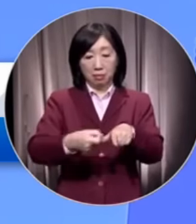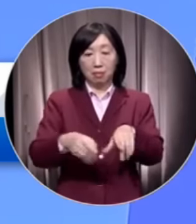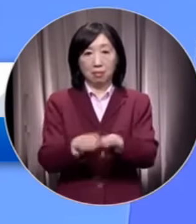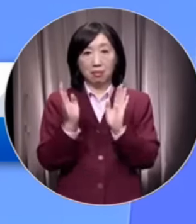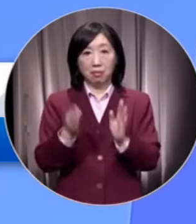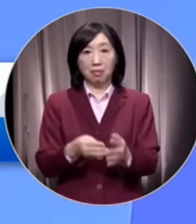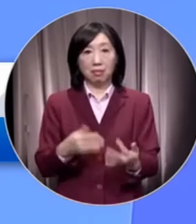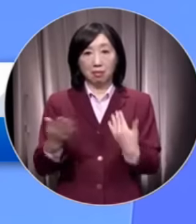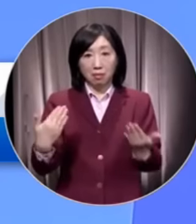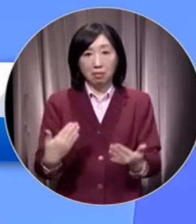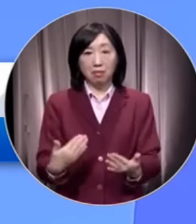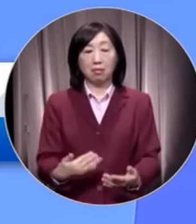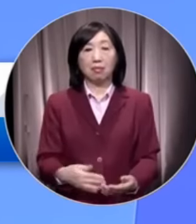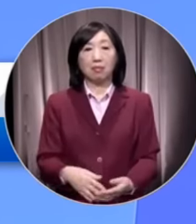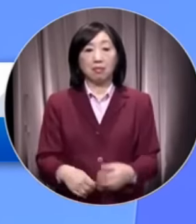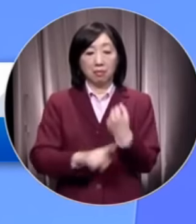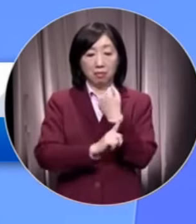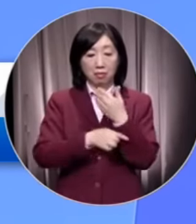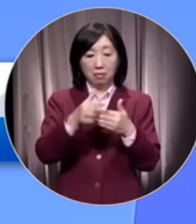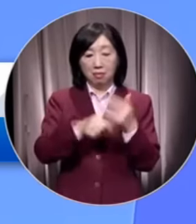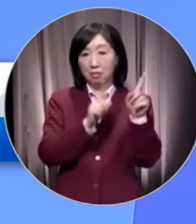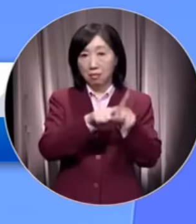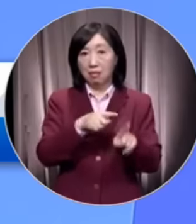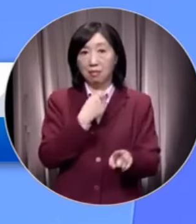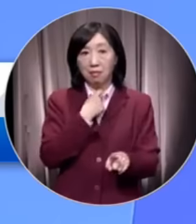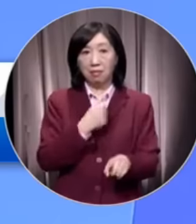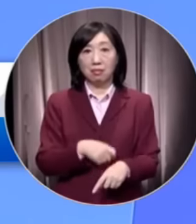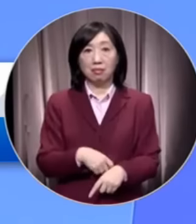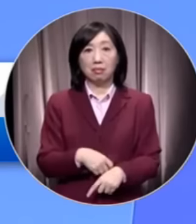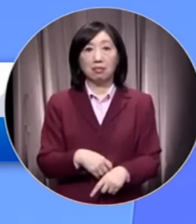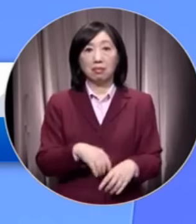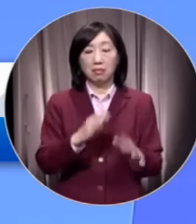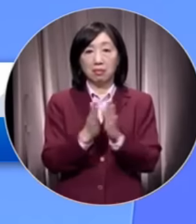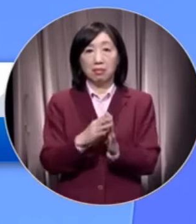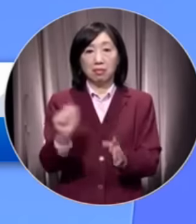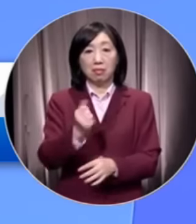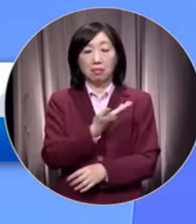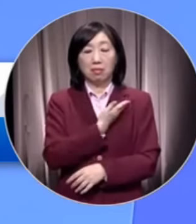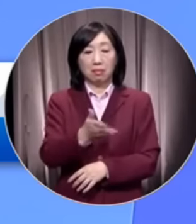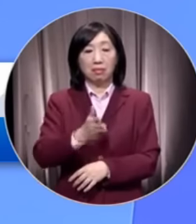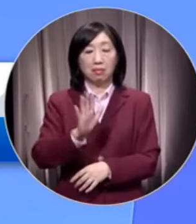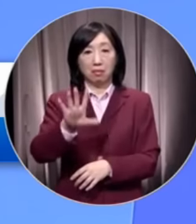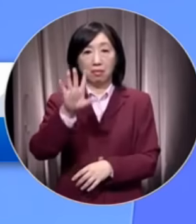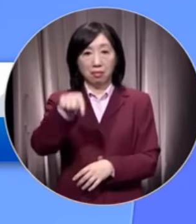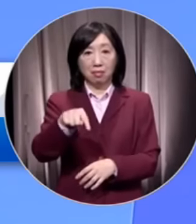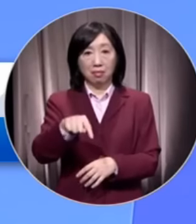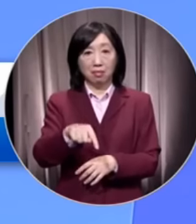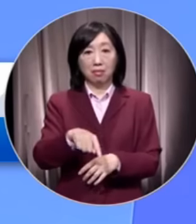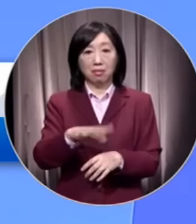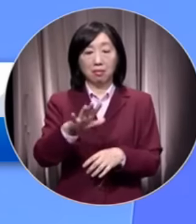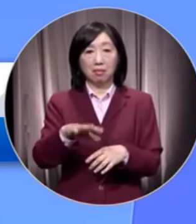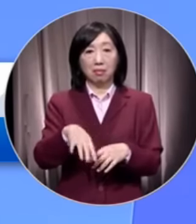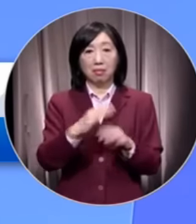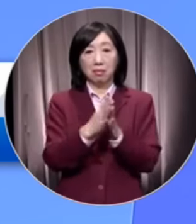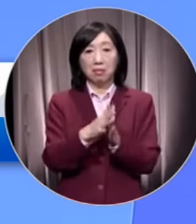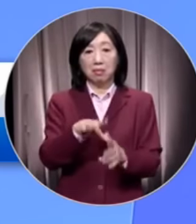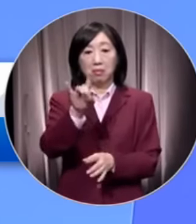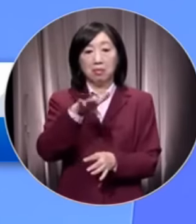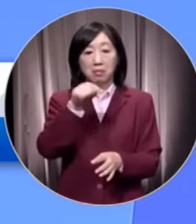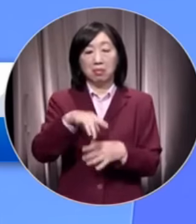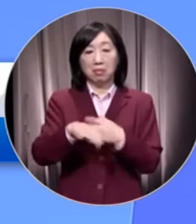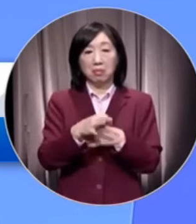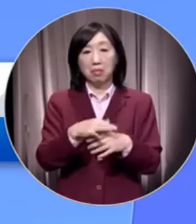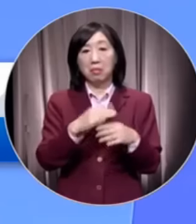化、法制化，透过所有相关的规则，不容许有这样子的现象存在。那我也特